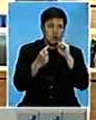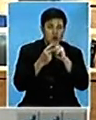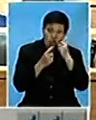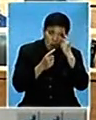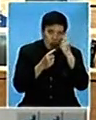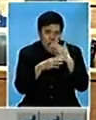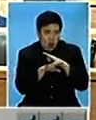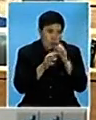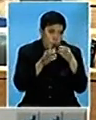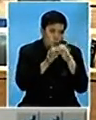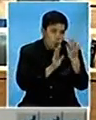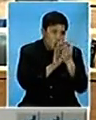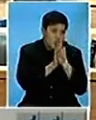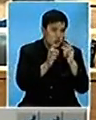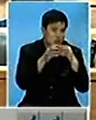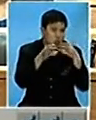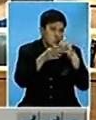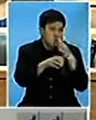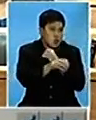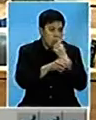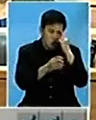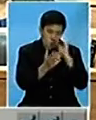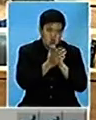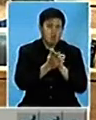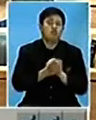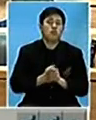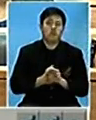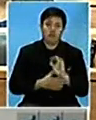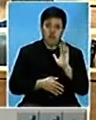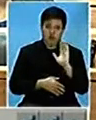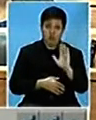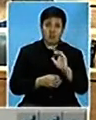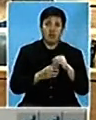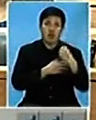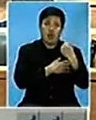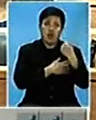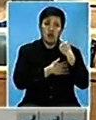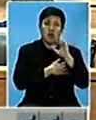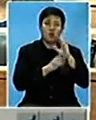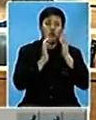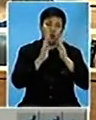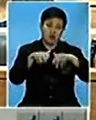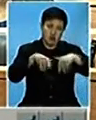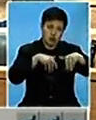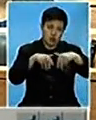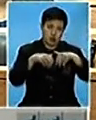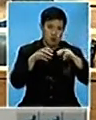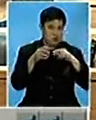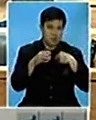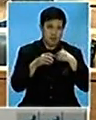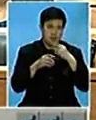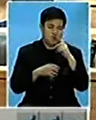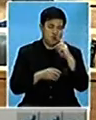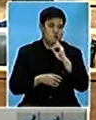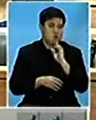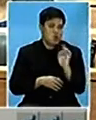ครองค์กรใดพรรคการเมืองใดอย่างเด็ดขาดอำนาจของประชาชนไม่มีวันตายครับท่